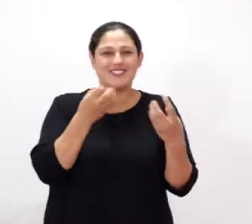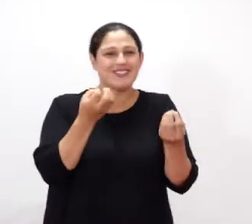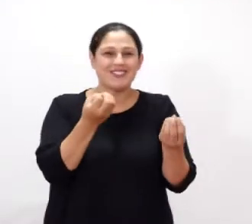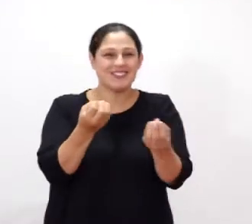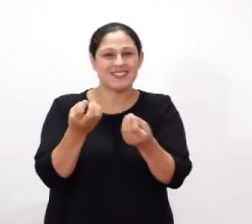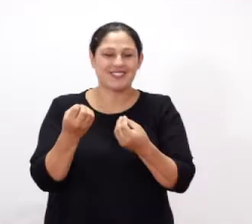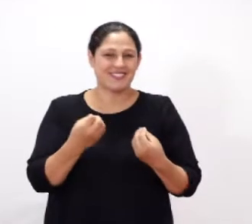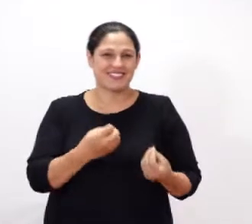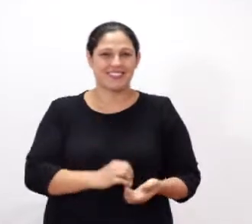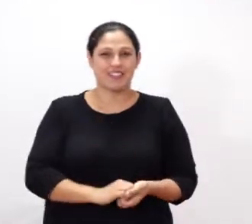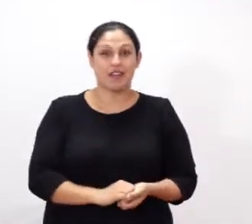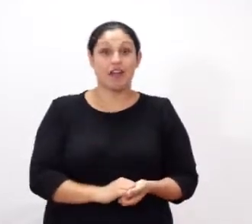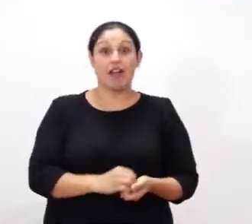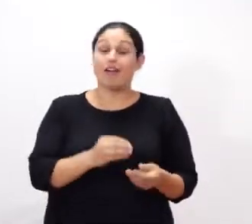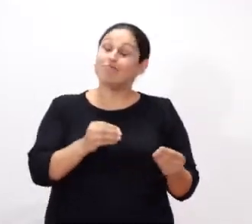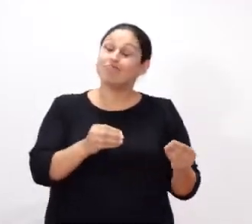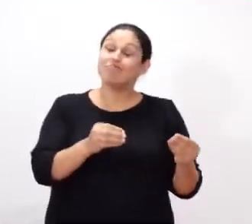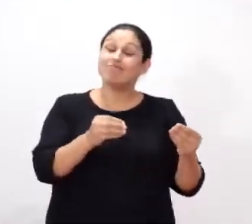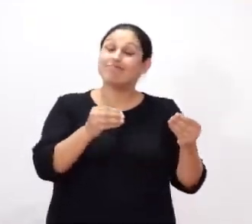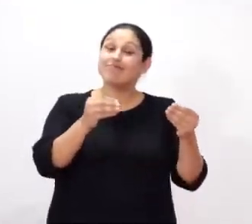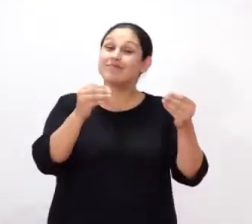حاضر انا